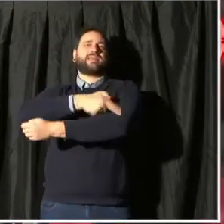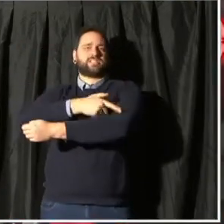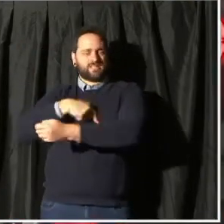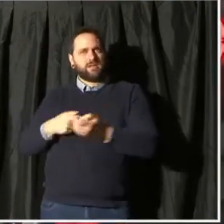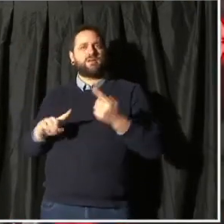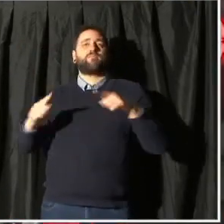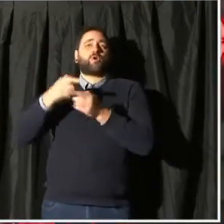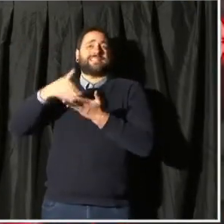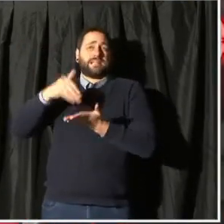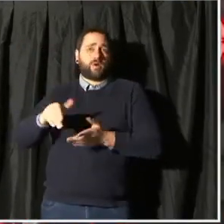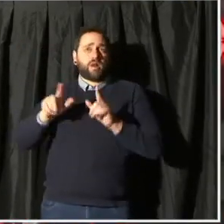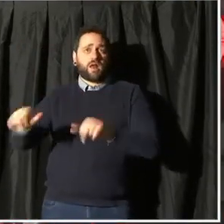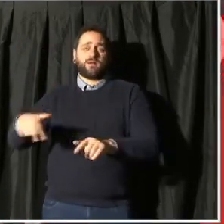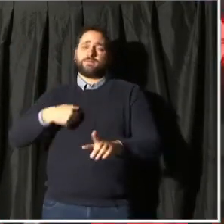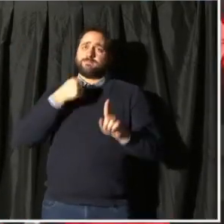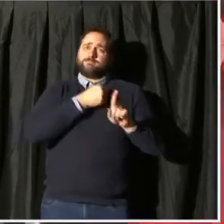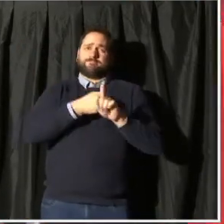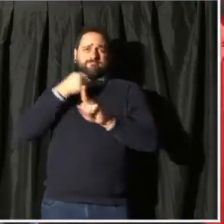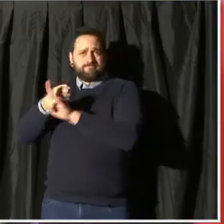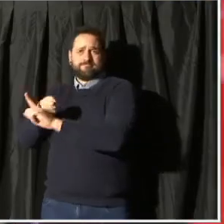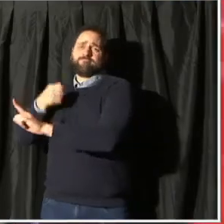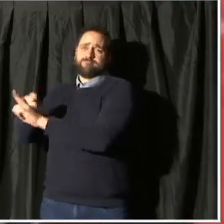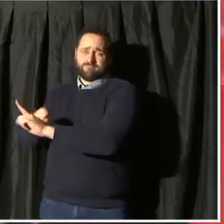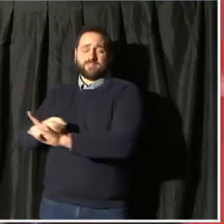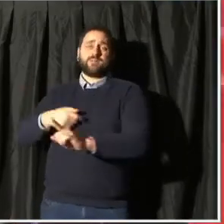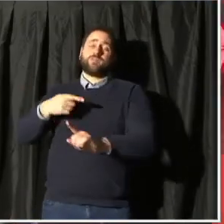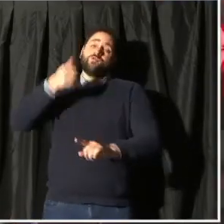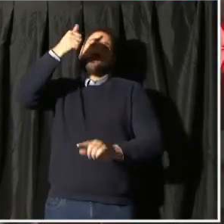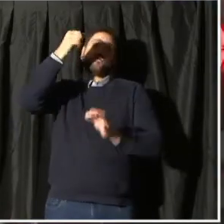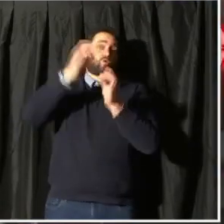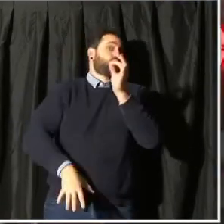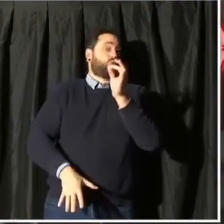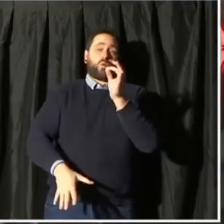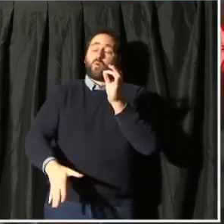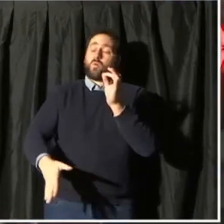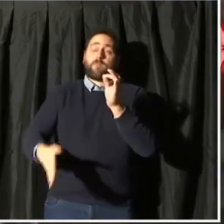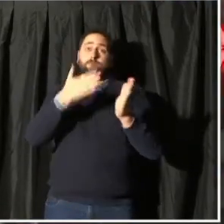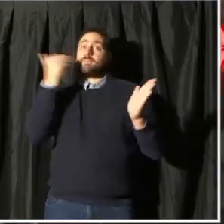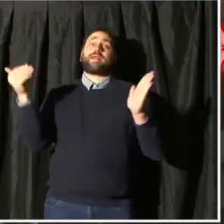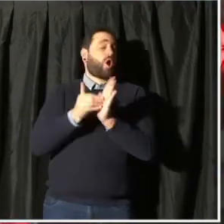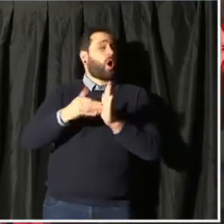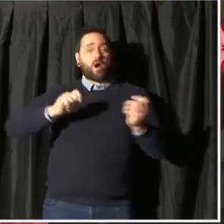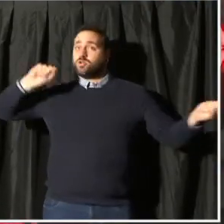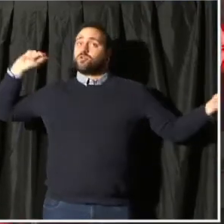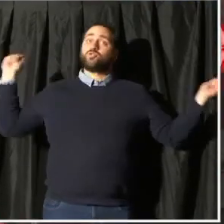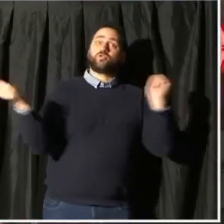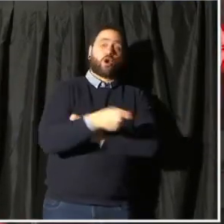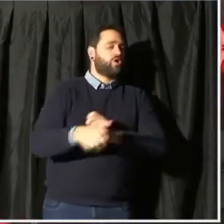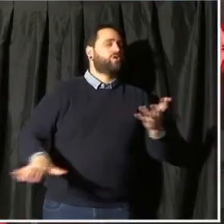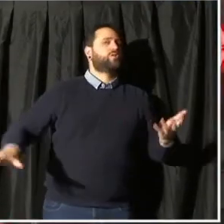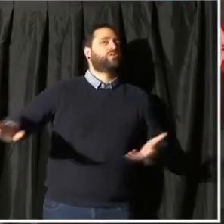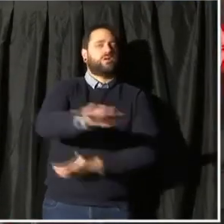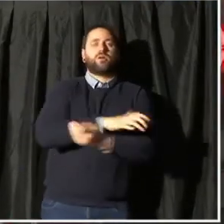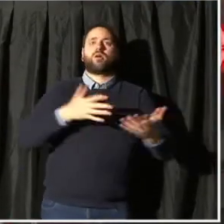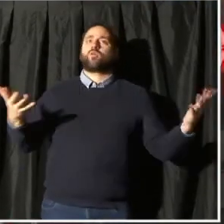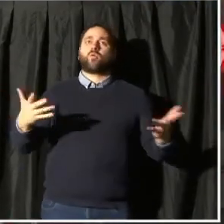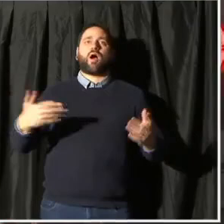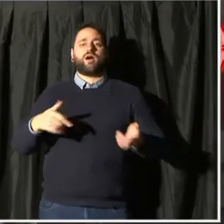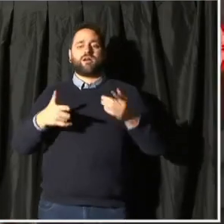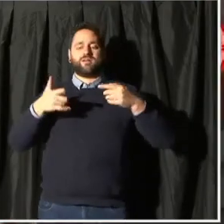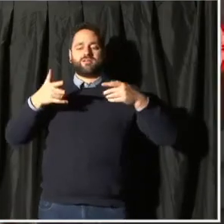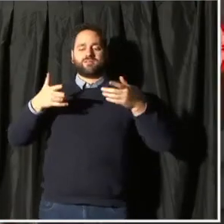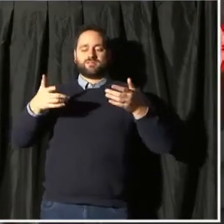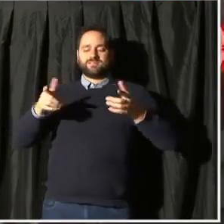solution qui est radicale mais qui pourrait faire revenir la souveraineté dans notre état c'est sortir l'énergie du marché